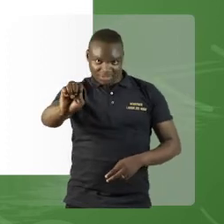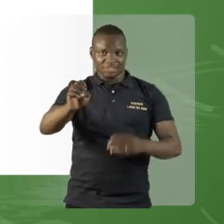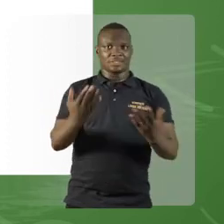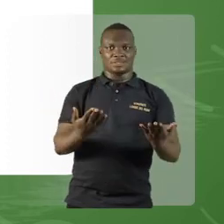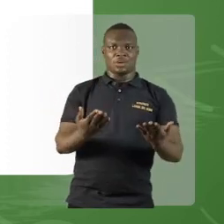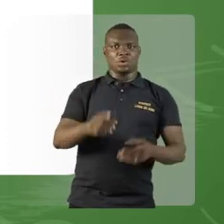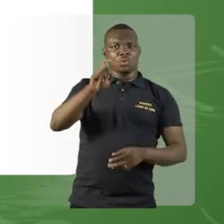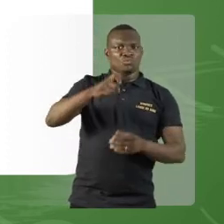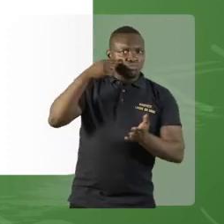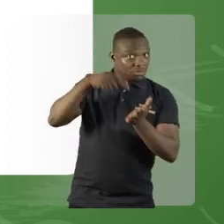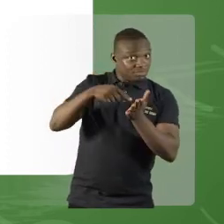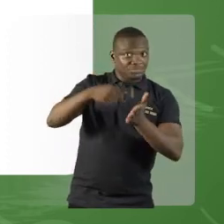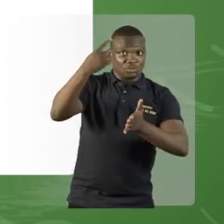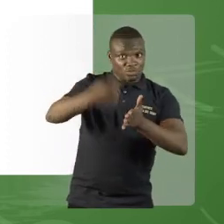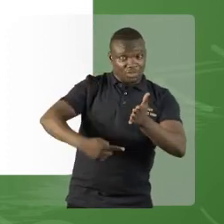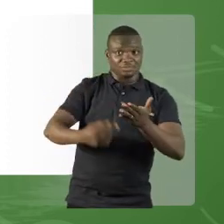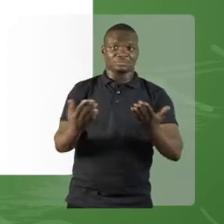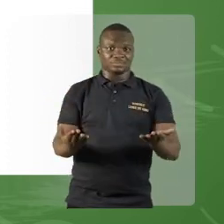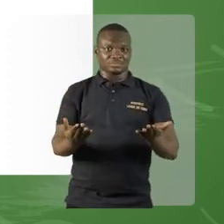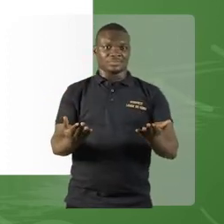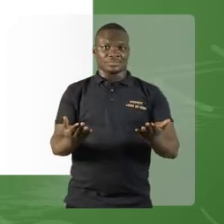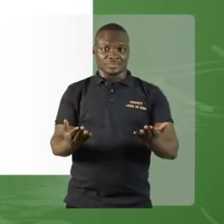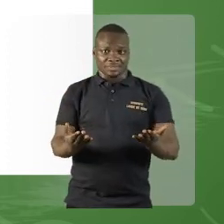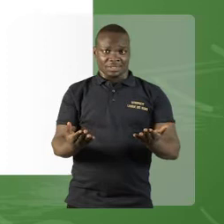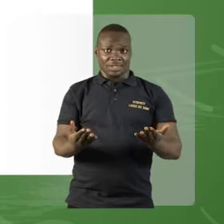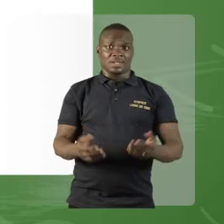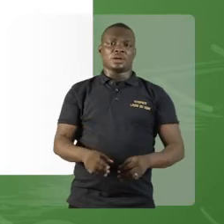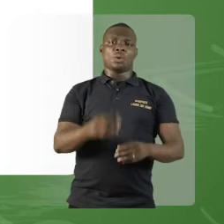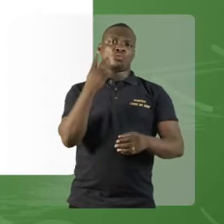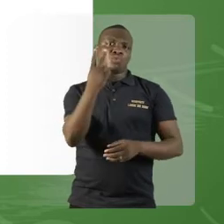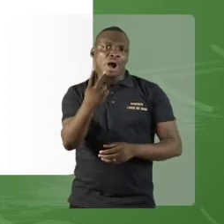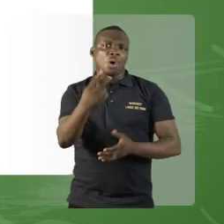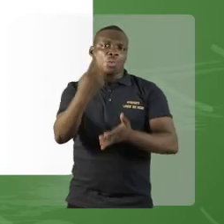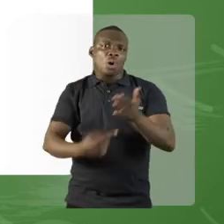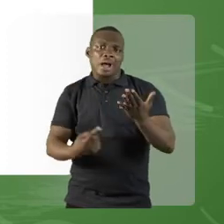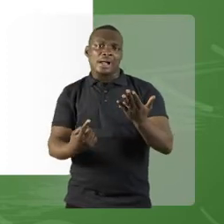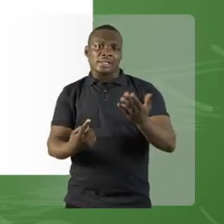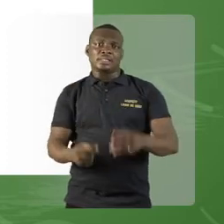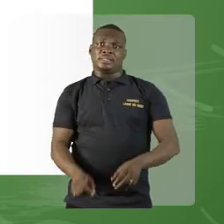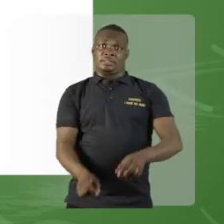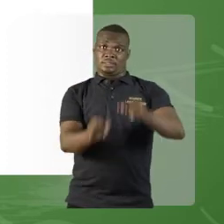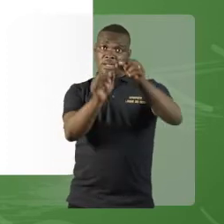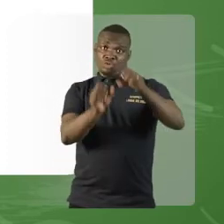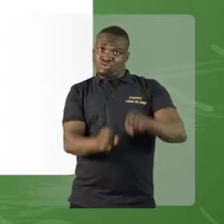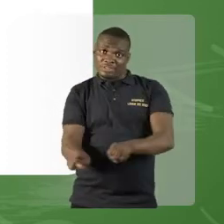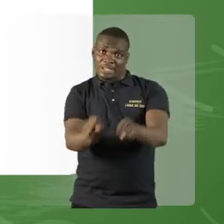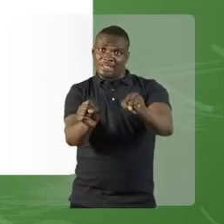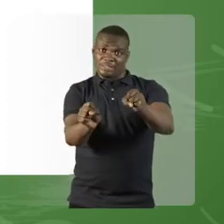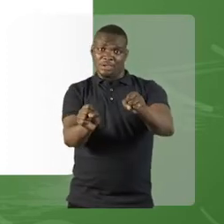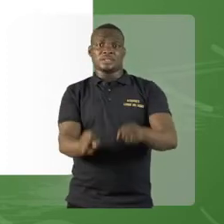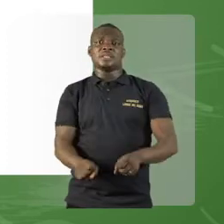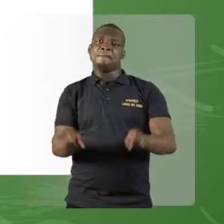qu'il faut remarquer, c'est que le sens de la force de Laplace dépend du sens du courant